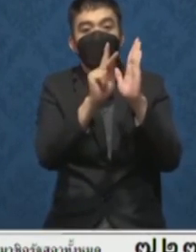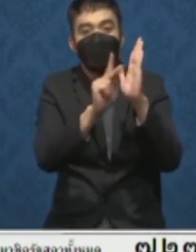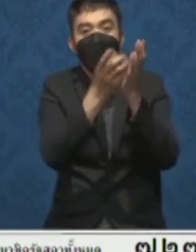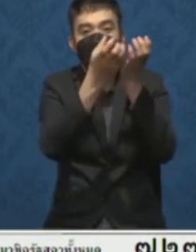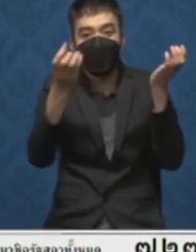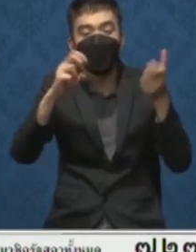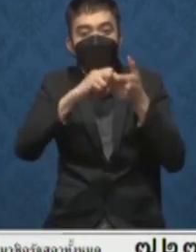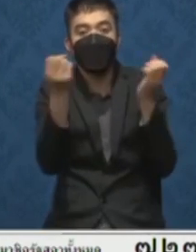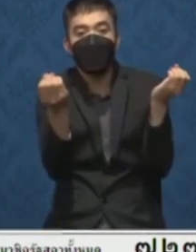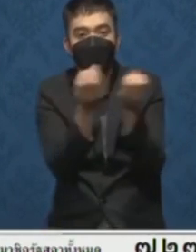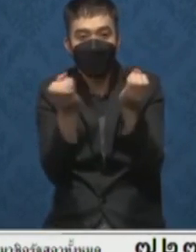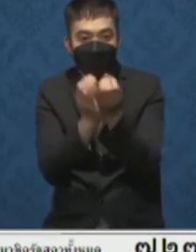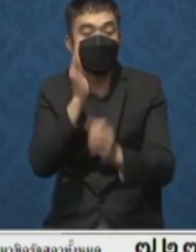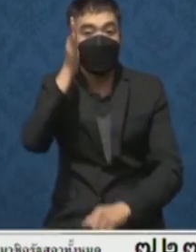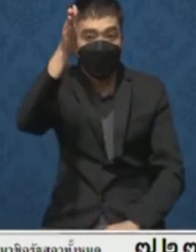ผมเช่นวท่ประธานสรพตี